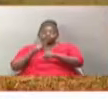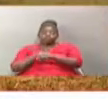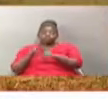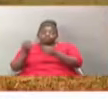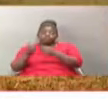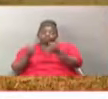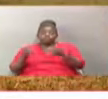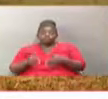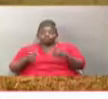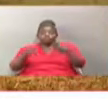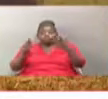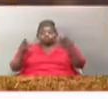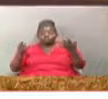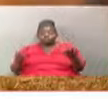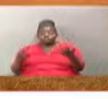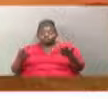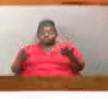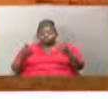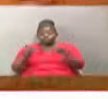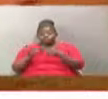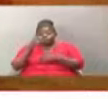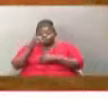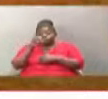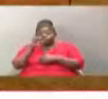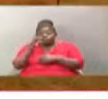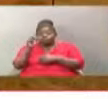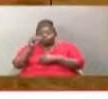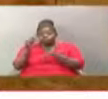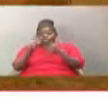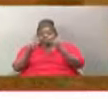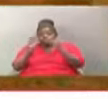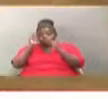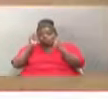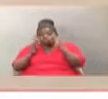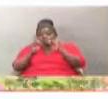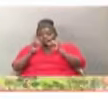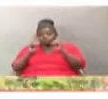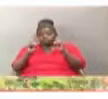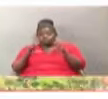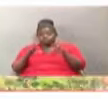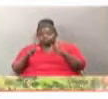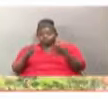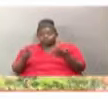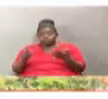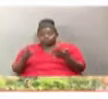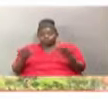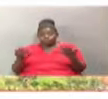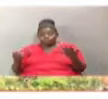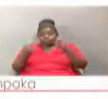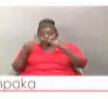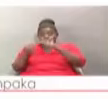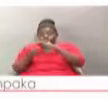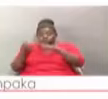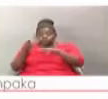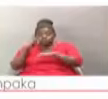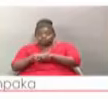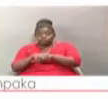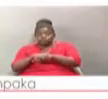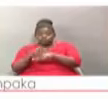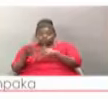ku nguudo okuli olw'ettaka ne chorus kino tekimweraliikiriza event is the mixture of gravel